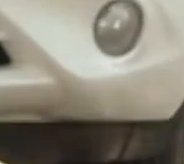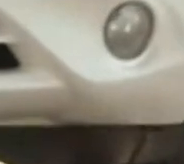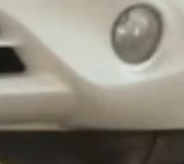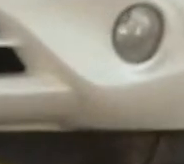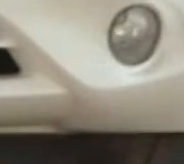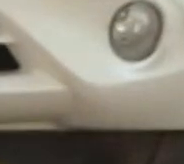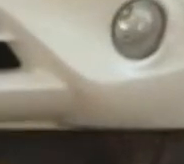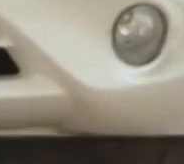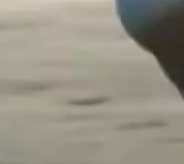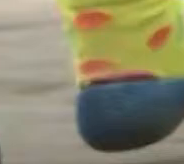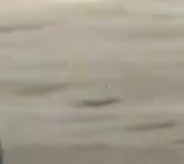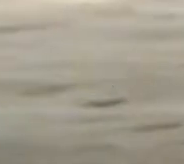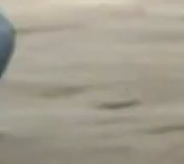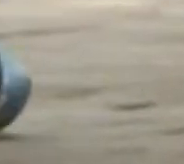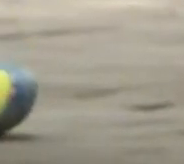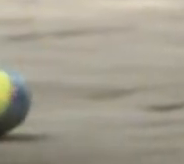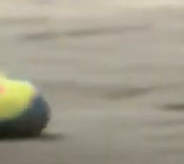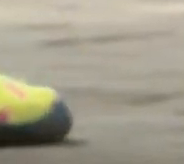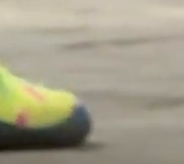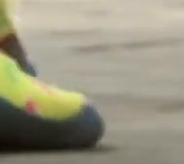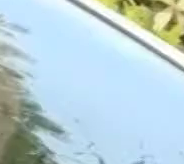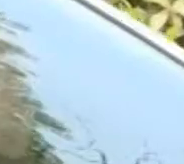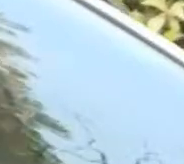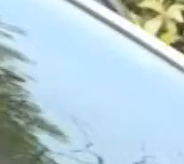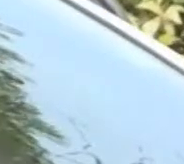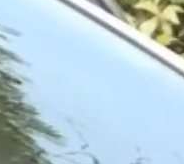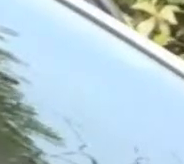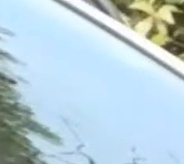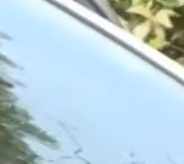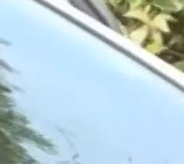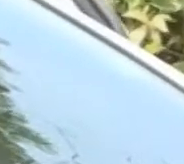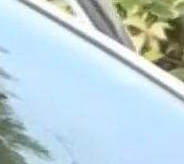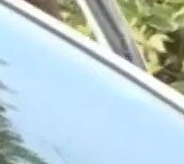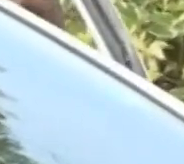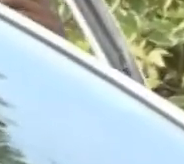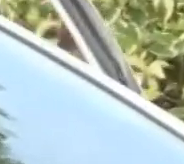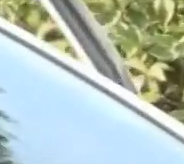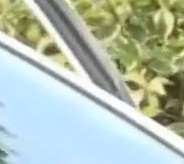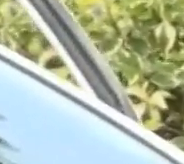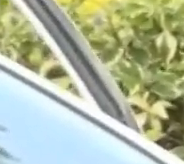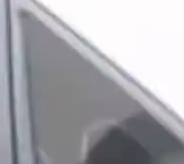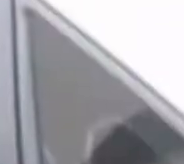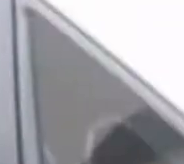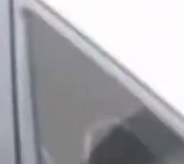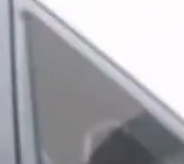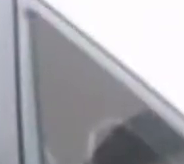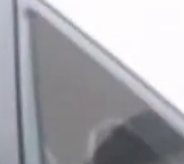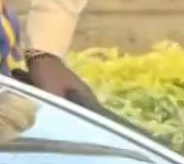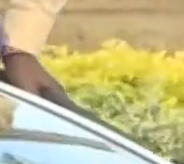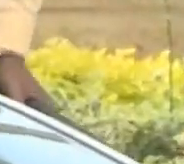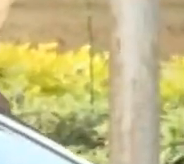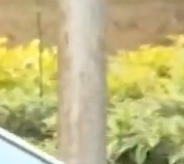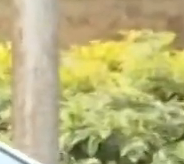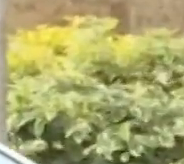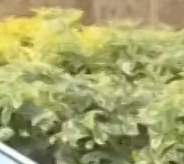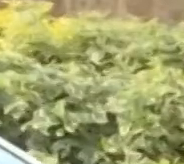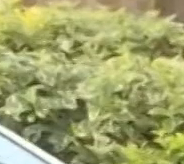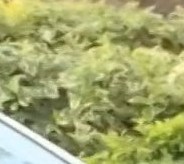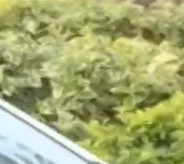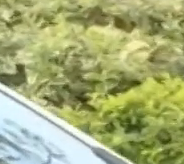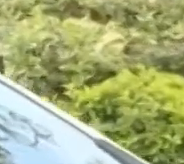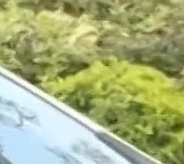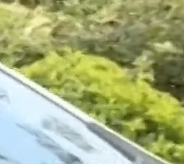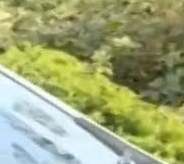kucha, ninakuona. Ndio hii. Nimekuita mara ngapi, Kate? This is the Nissan Note. Hii ndio motoka. Note